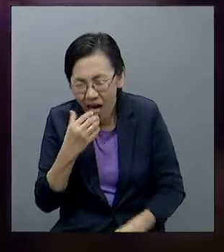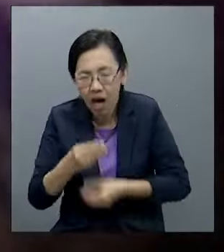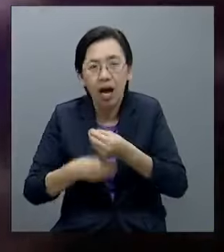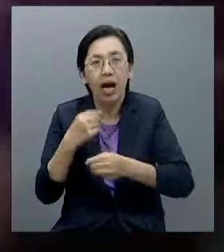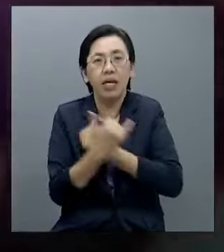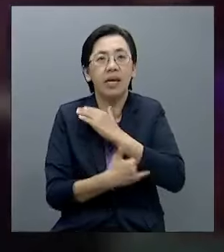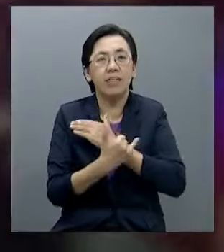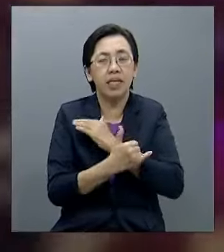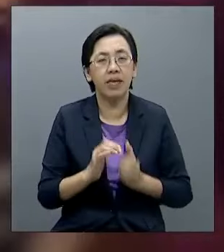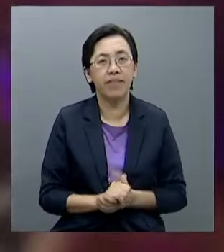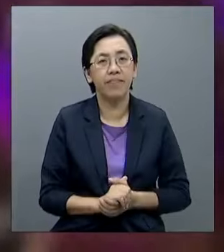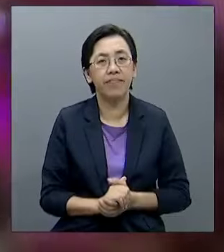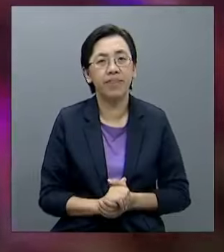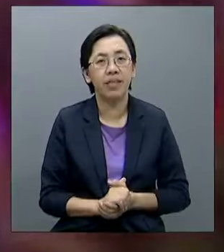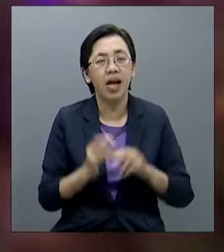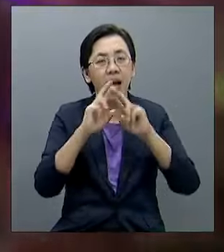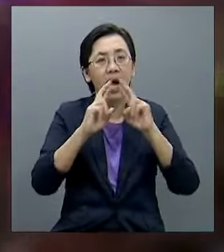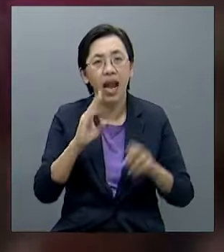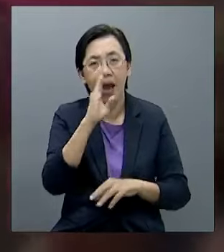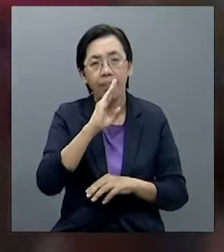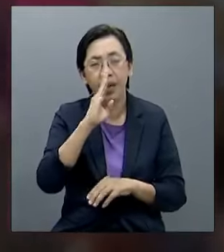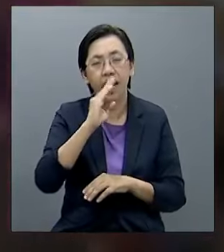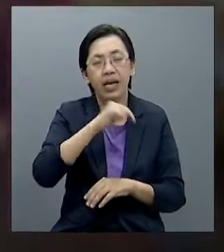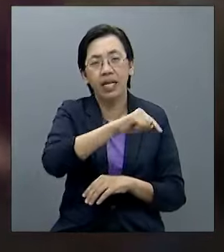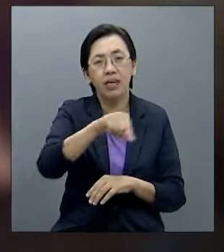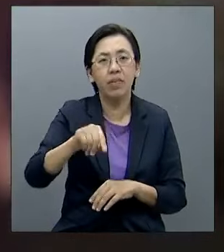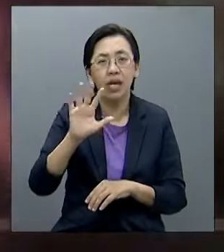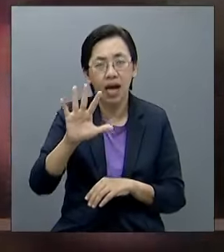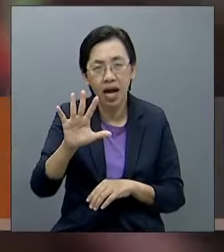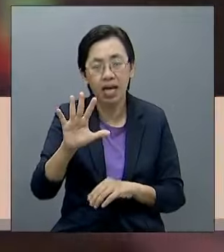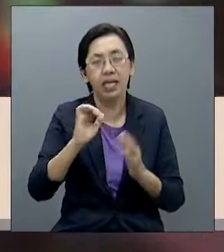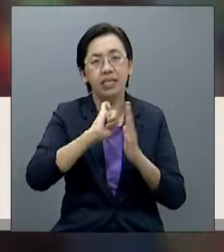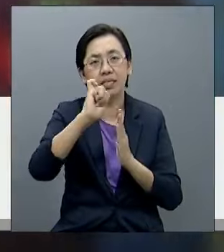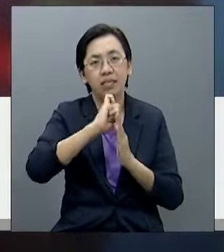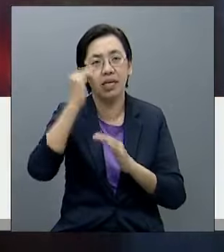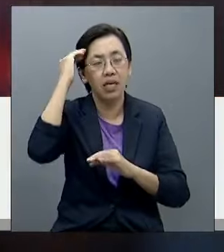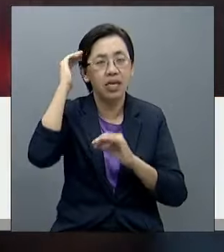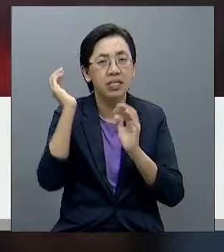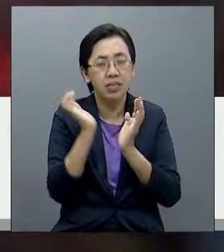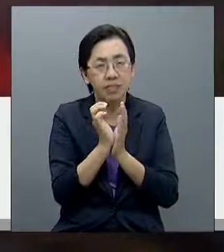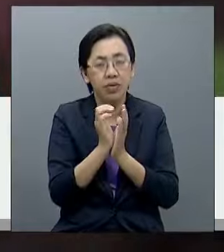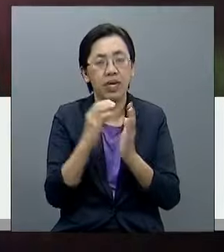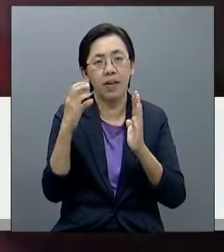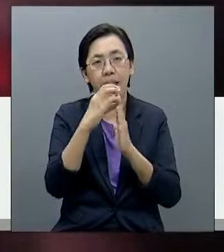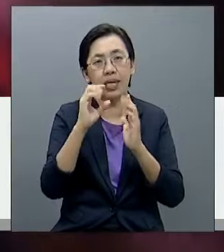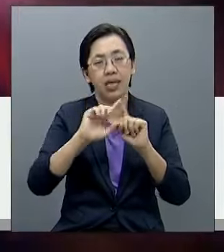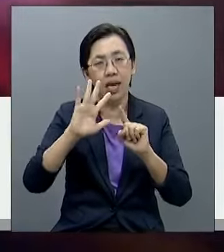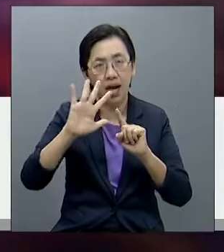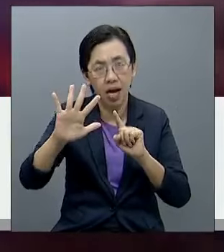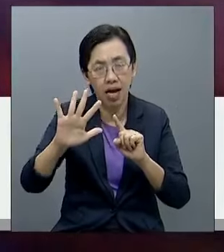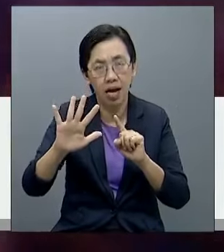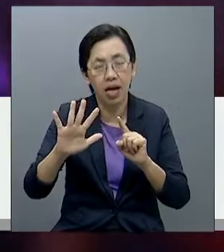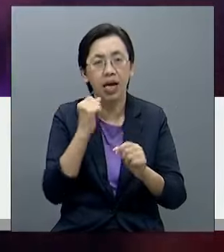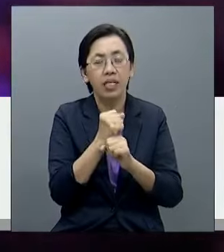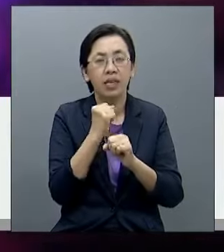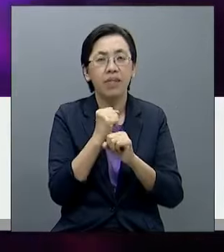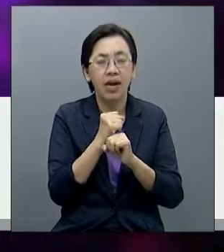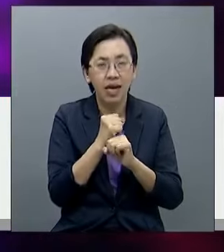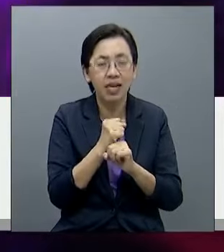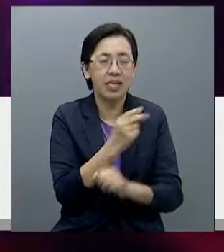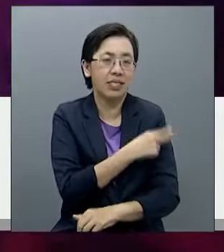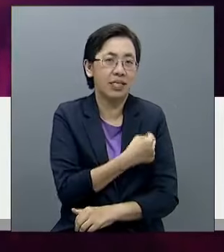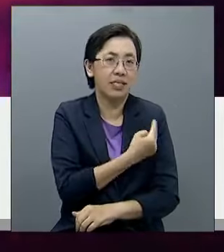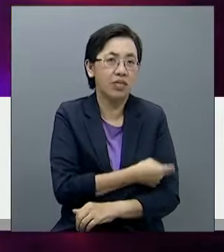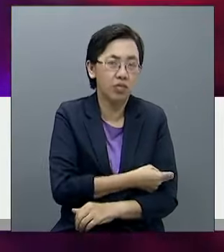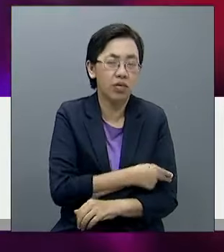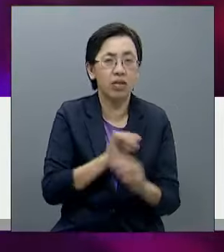ร้านบาเบีย5แห่งย่านถนนลอยเคราะห์กลางเมืองเชียงใหม่เป็นเป้าหมายที่ตำรวจภูธรภาค5พร้อมด้วยเจ้าหน้าที่จากสำนักงานสาธารณสุ